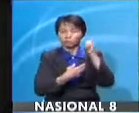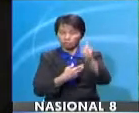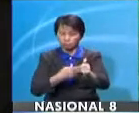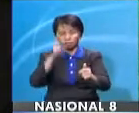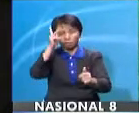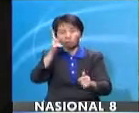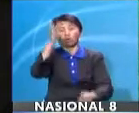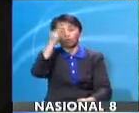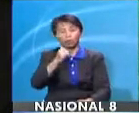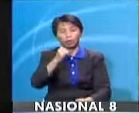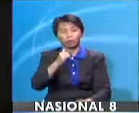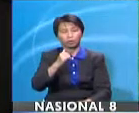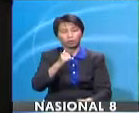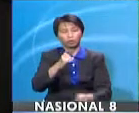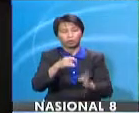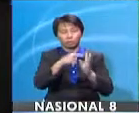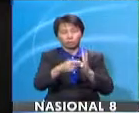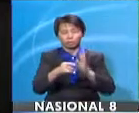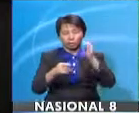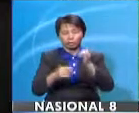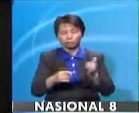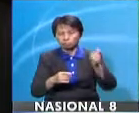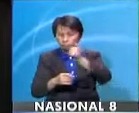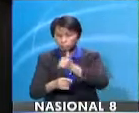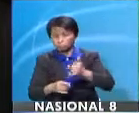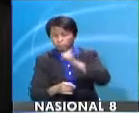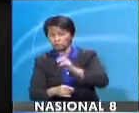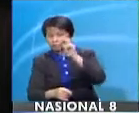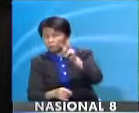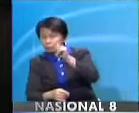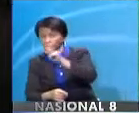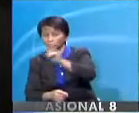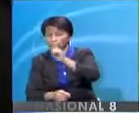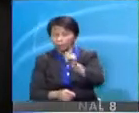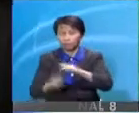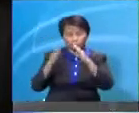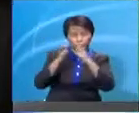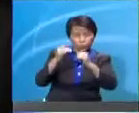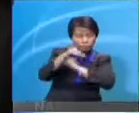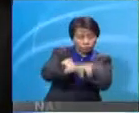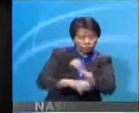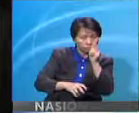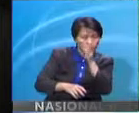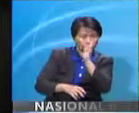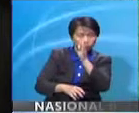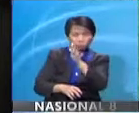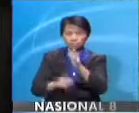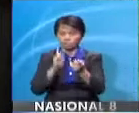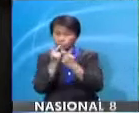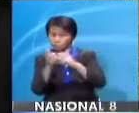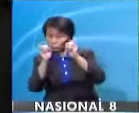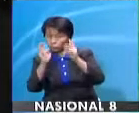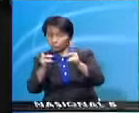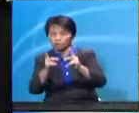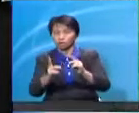apa? Dia jenis reki dulu. Rumah tu dia tengok dulu, pusing keliling dulu. Dia tengok apa semua keadaan okey,